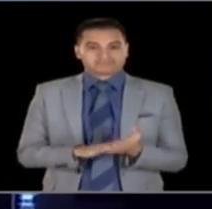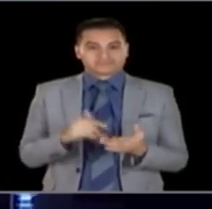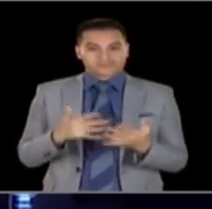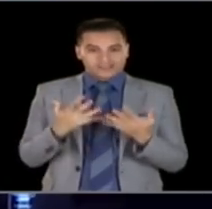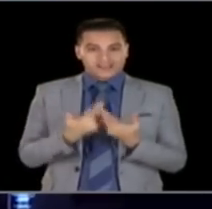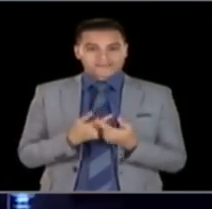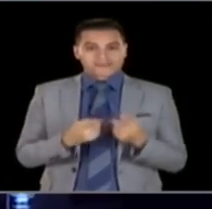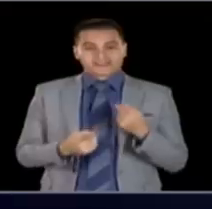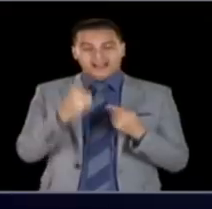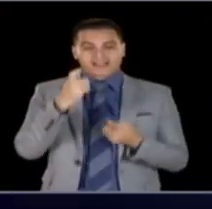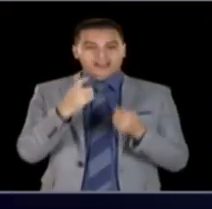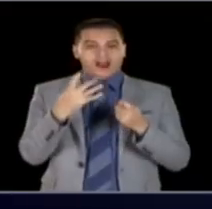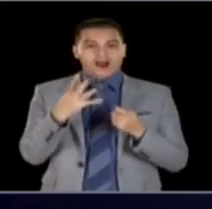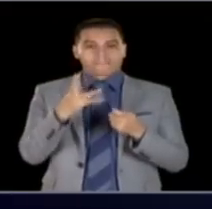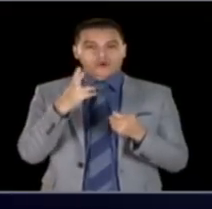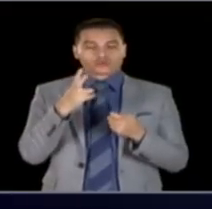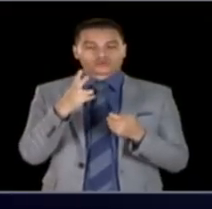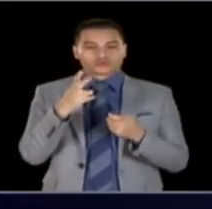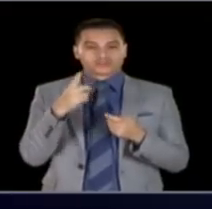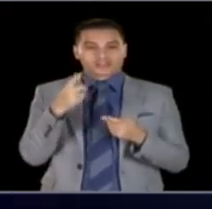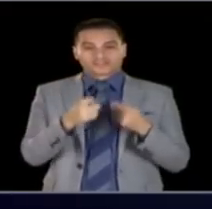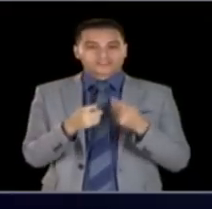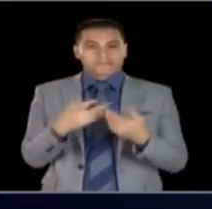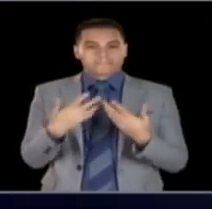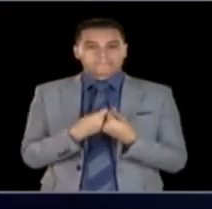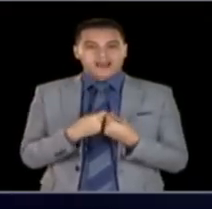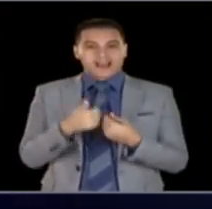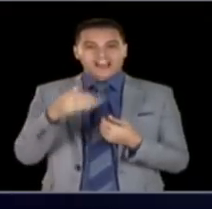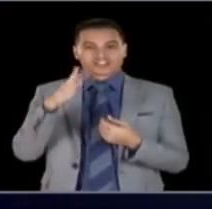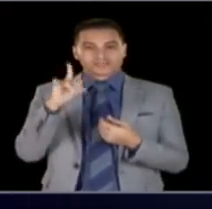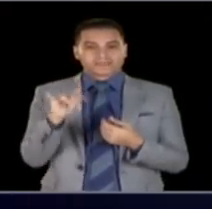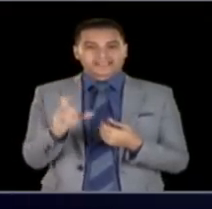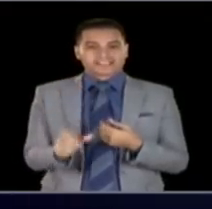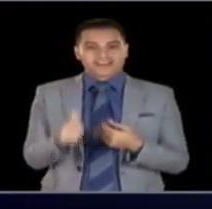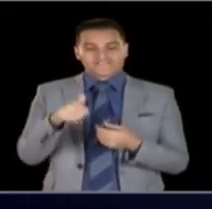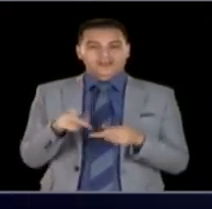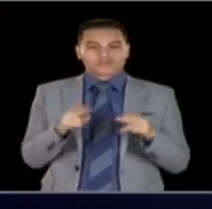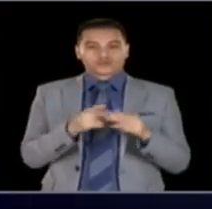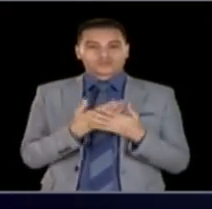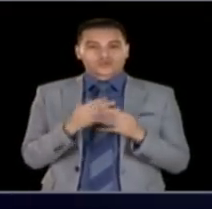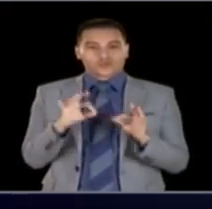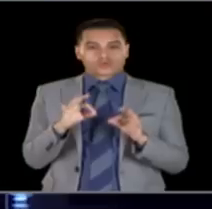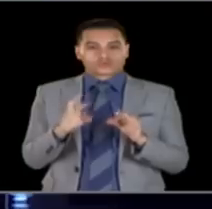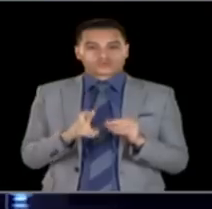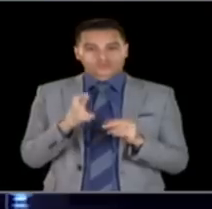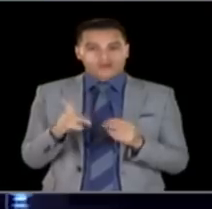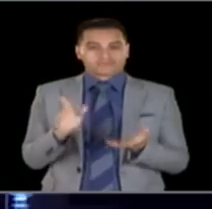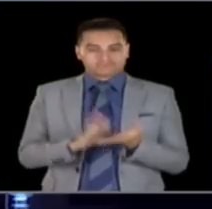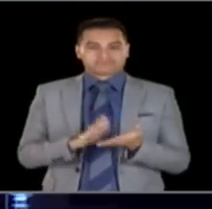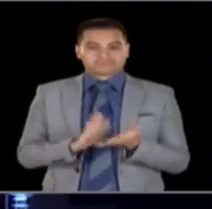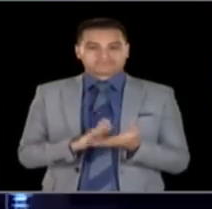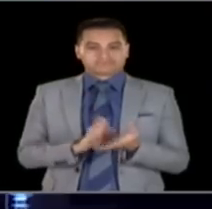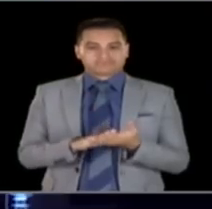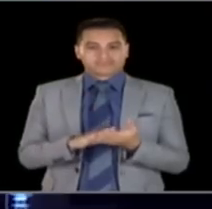دخل فيه 24 هدف في الدوري كله مع إشبيليا في الموسم كله. عوض السؤال اللي ضاع. برافو عليك يا يوسف،